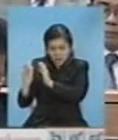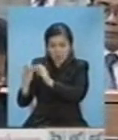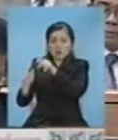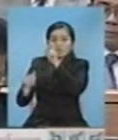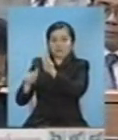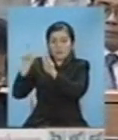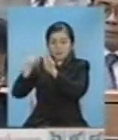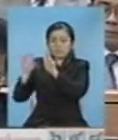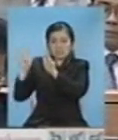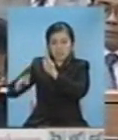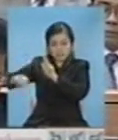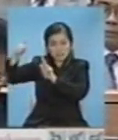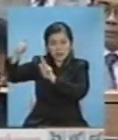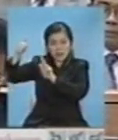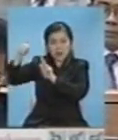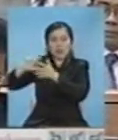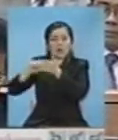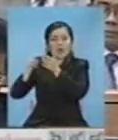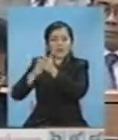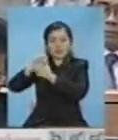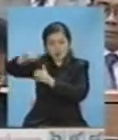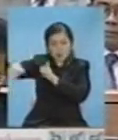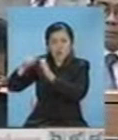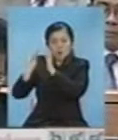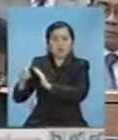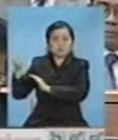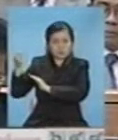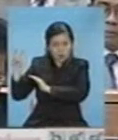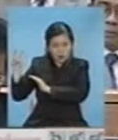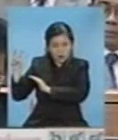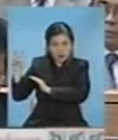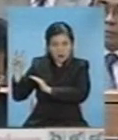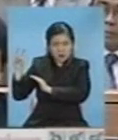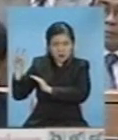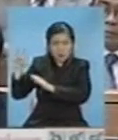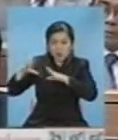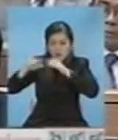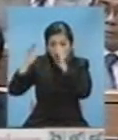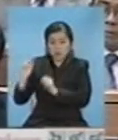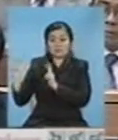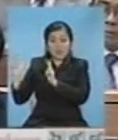ไม่น้อยกว่า3ใน4แปลว่าต้องมี12เสียงจะต้องมีผู้ค้านไม่เกิน3คน